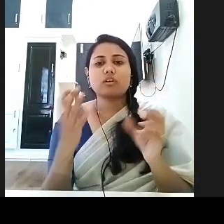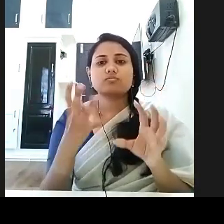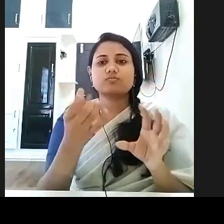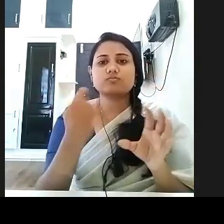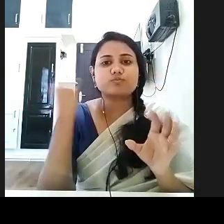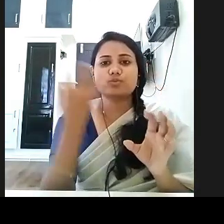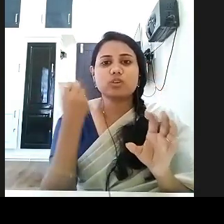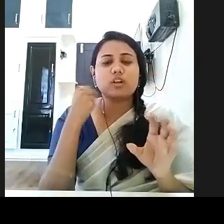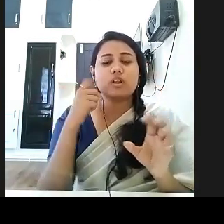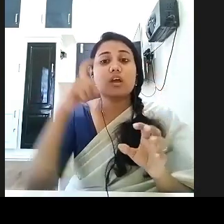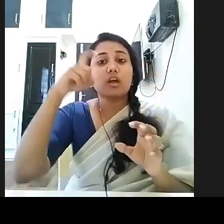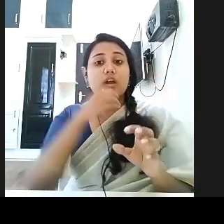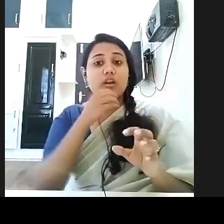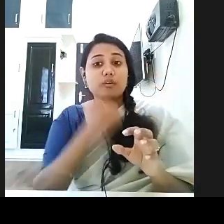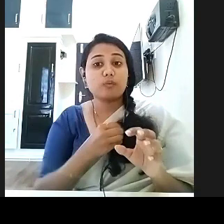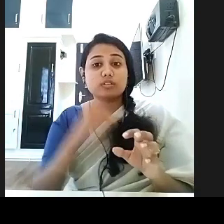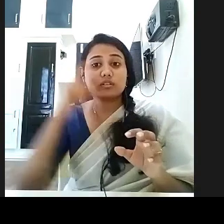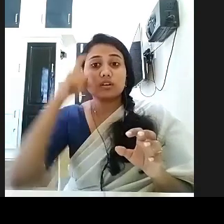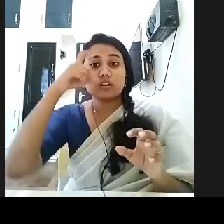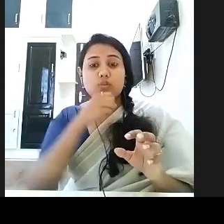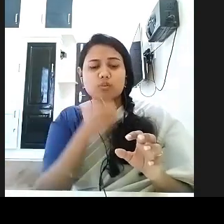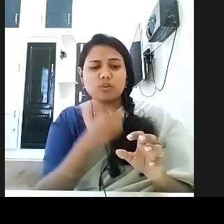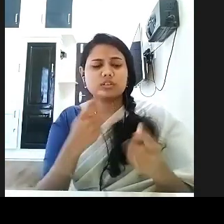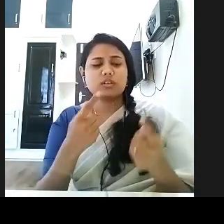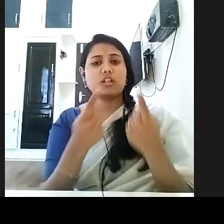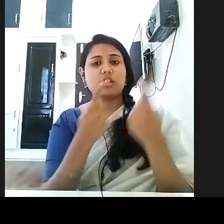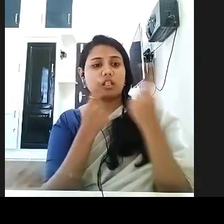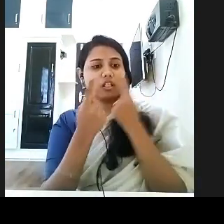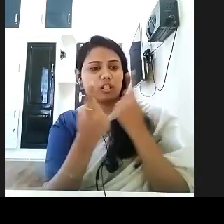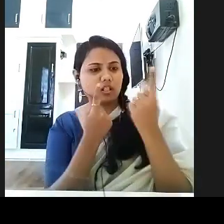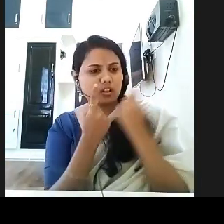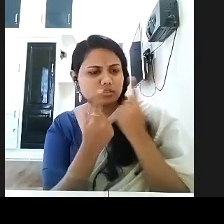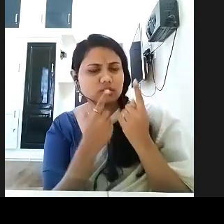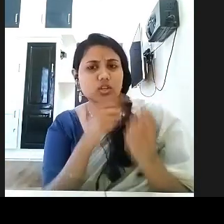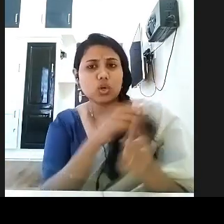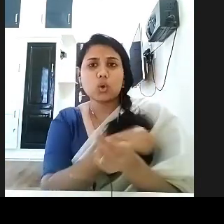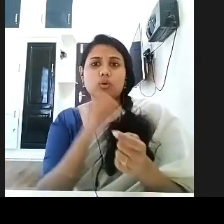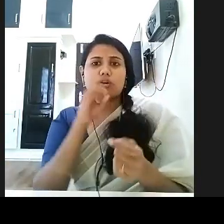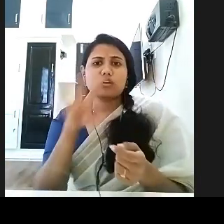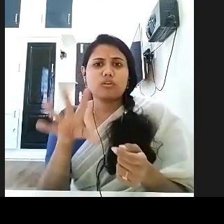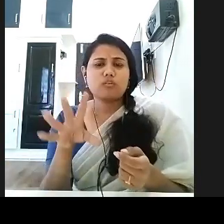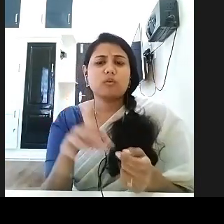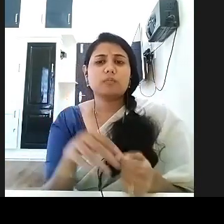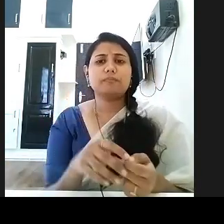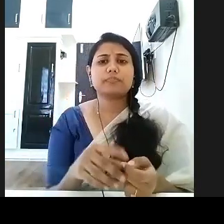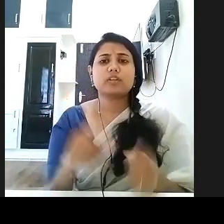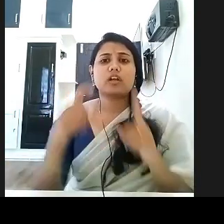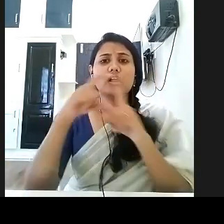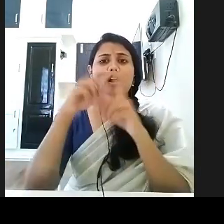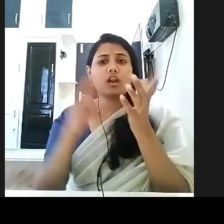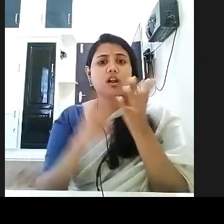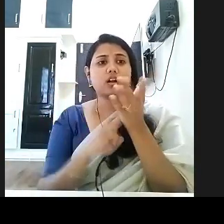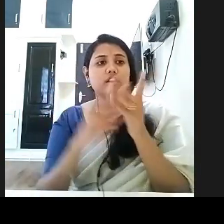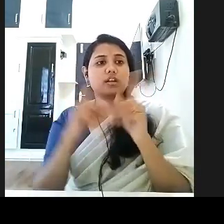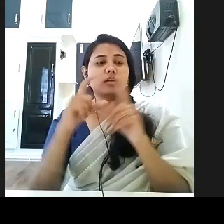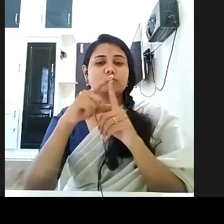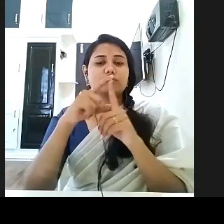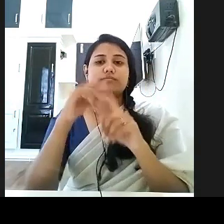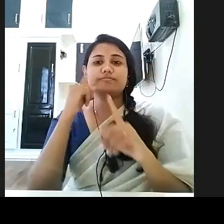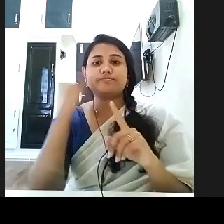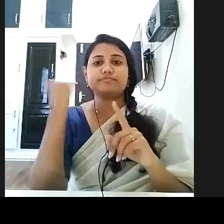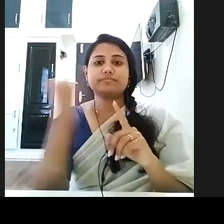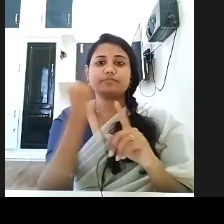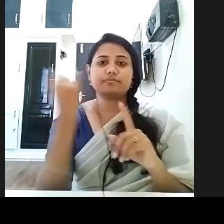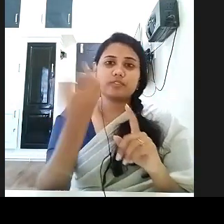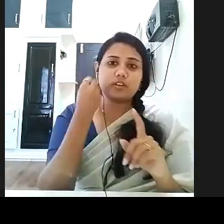വയസ്സായപ്പോഴാണ് ഇങ്ങനെ ഡോക്ടർ പറഞ്ഞ് നമുക്ക് ഇങ്ങനെ ടെസ്റ്റ് ചെയ്തു നോക്കാന്ന് പറഞ്ഞപ്പോ DMD എന്നുള്ളത് അറിഞ്ഞത്. ഓക്കെ. രണ്ടാമത്തെ